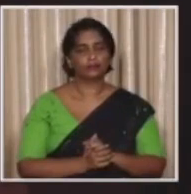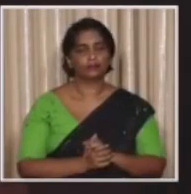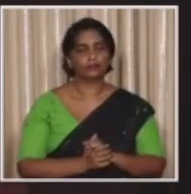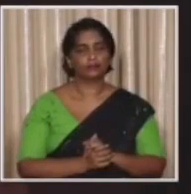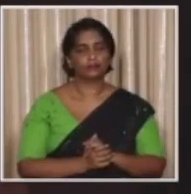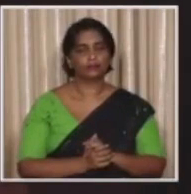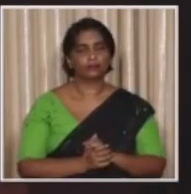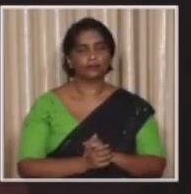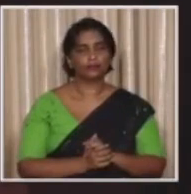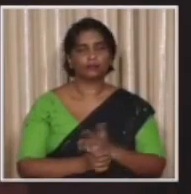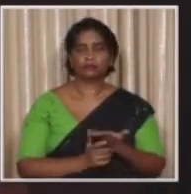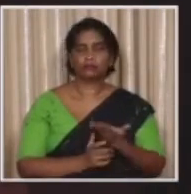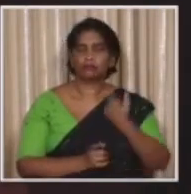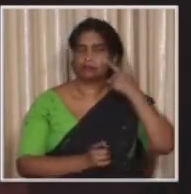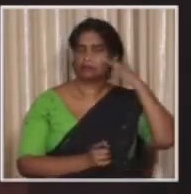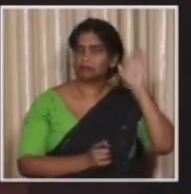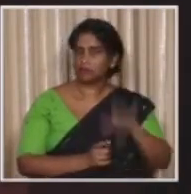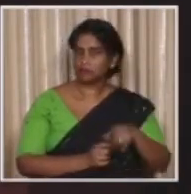අනීතික ලෙස